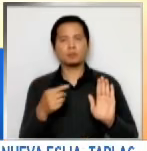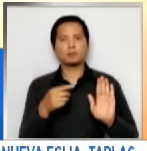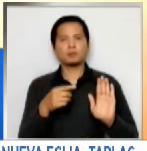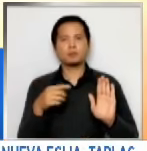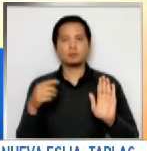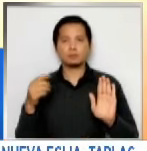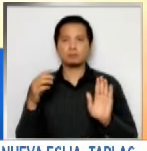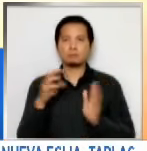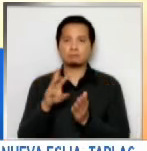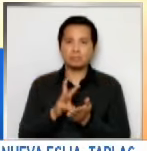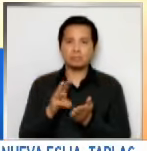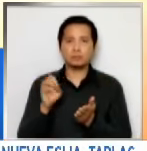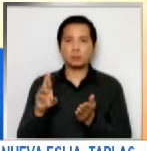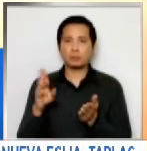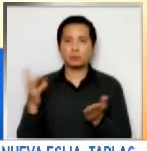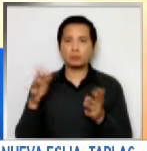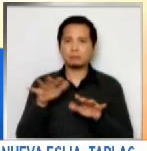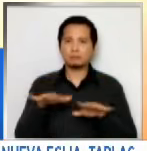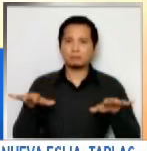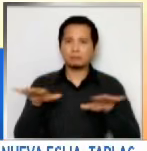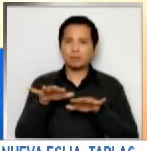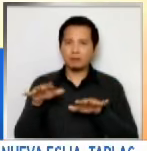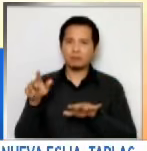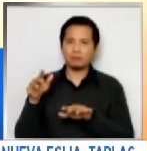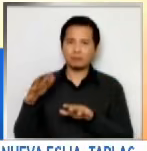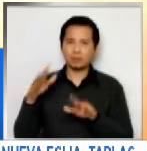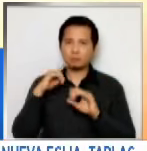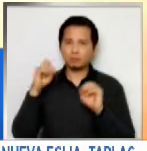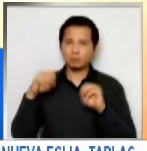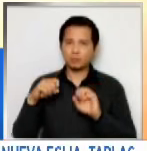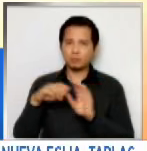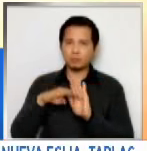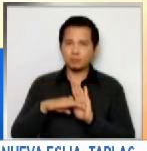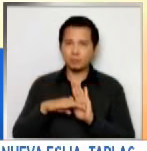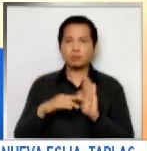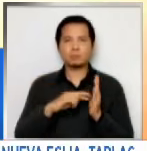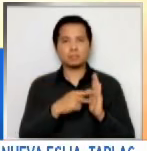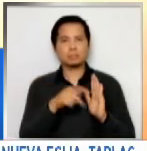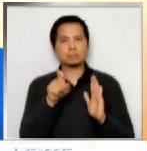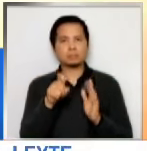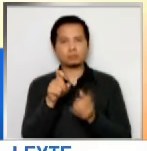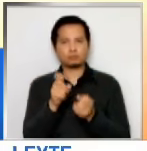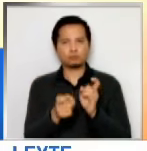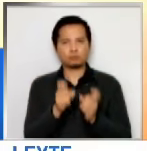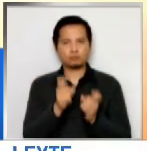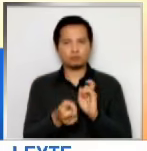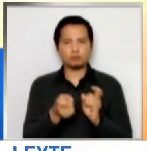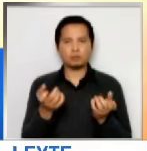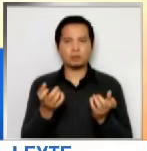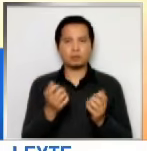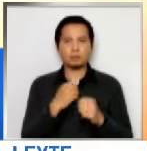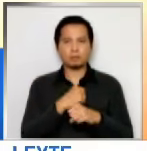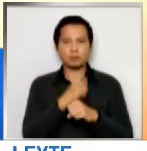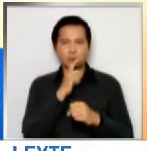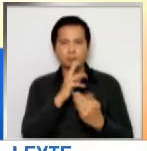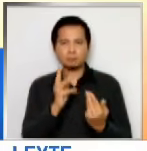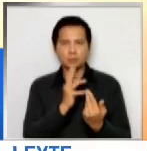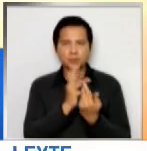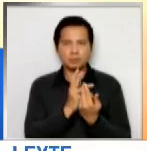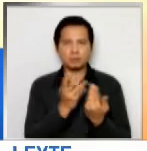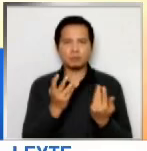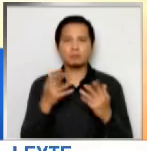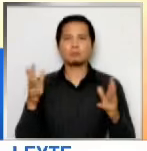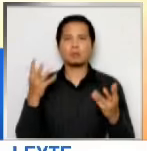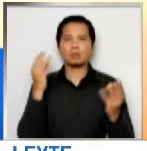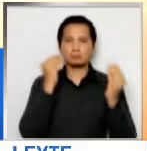ng munisipyo, dapat din siguro na sila ang mag-amenda sa kanilang mga ordinansa para wala na rin talagang confusion. At